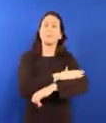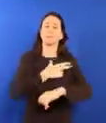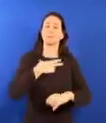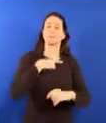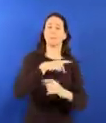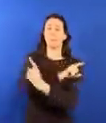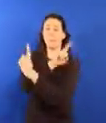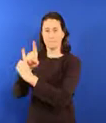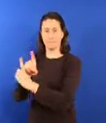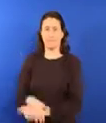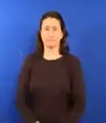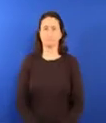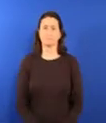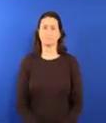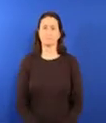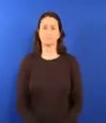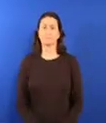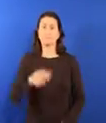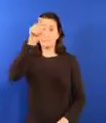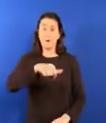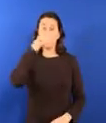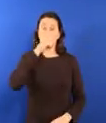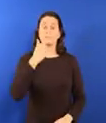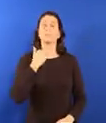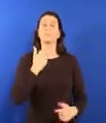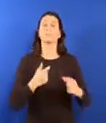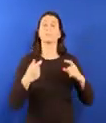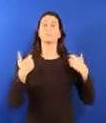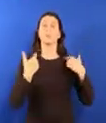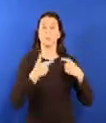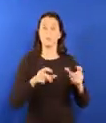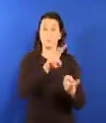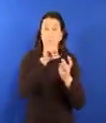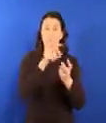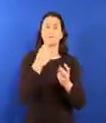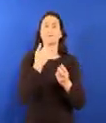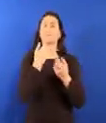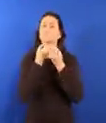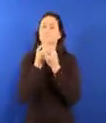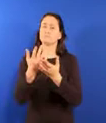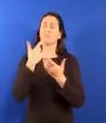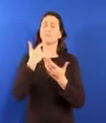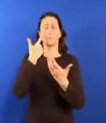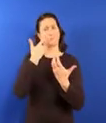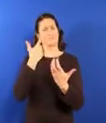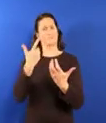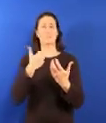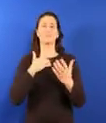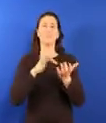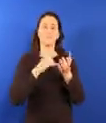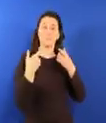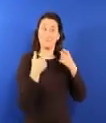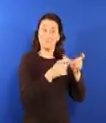iruzurraren arloko ustezko delituei buruzko 16 txosten bidali zaizkio. Iruarrizagak nabarmendu du iruzur poltsa hau bere